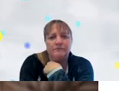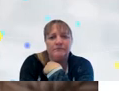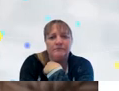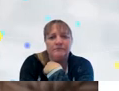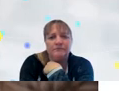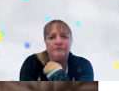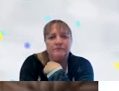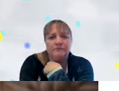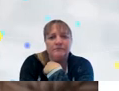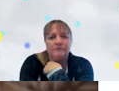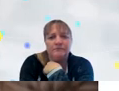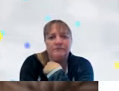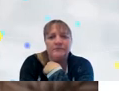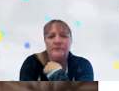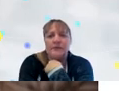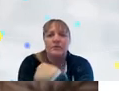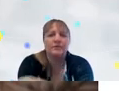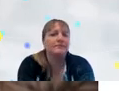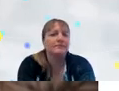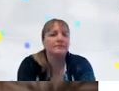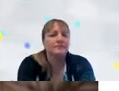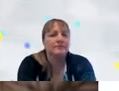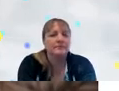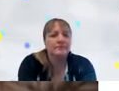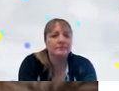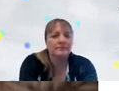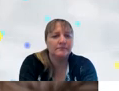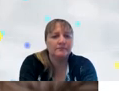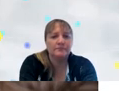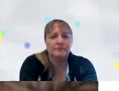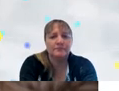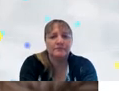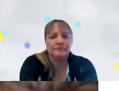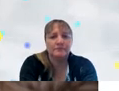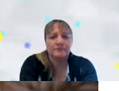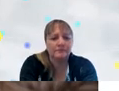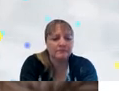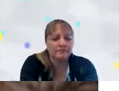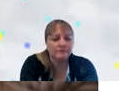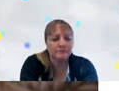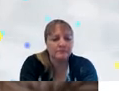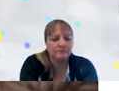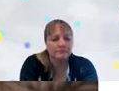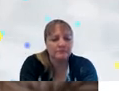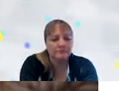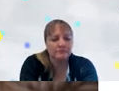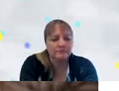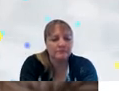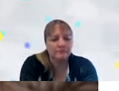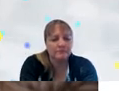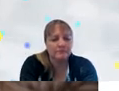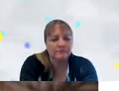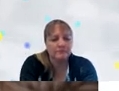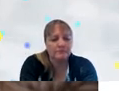volksschulklassen er zeit im einsatz haben das heißt wir bringen hier unterschiedliche aspekte mit